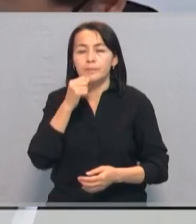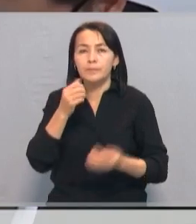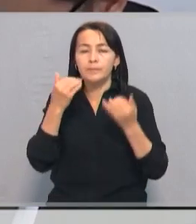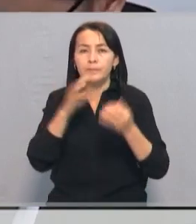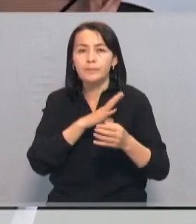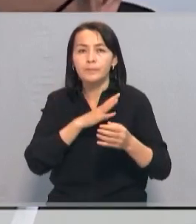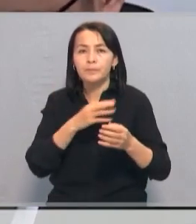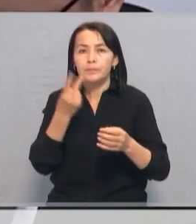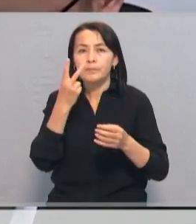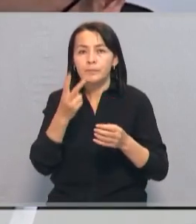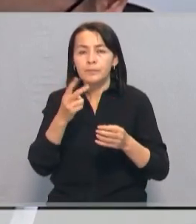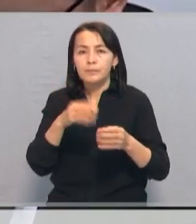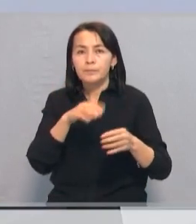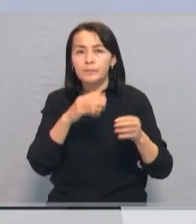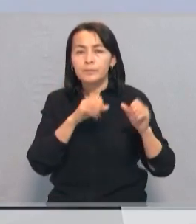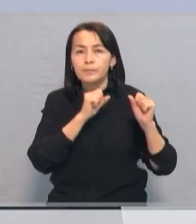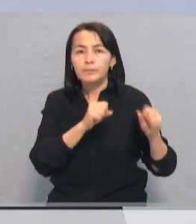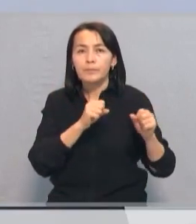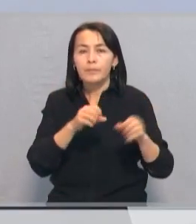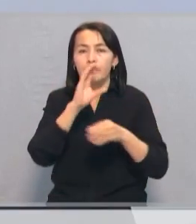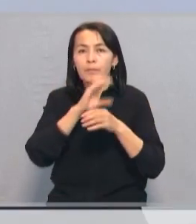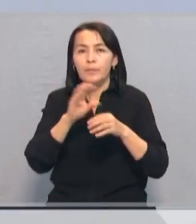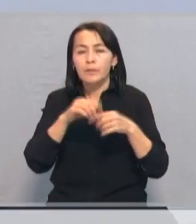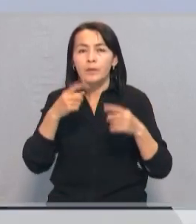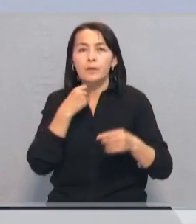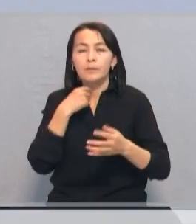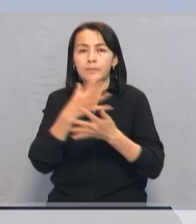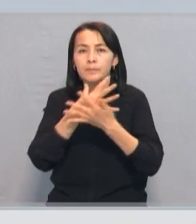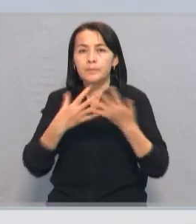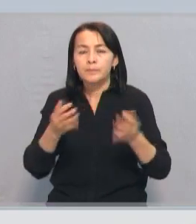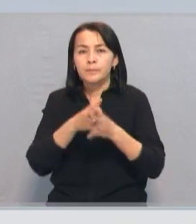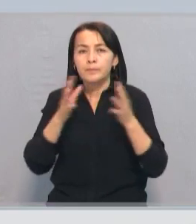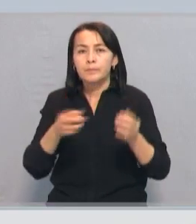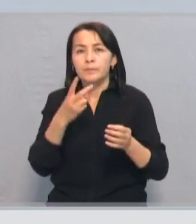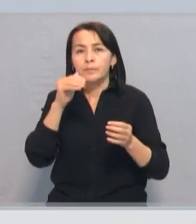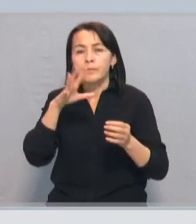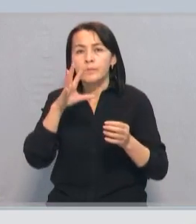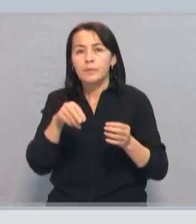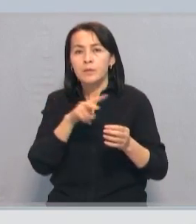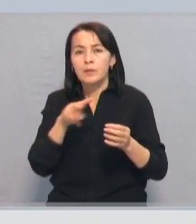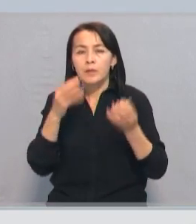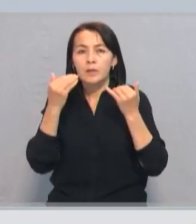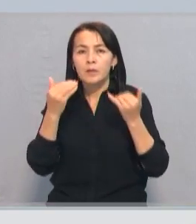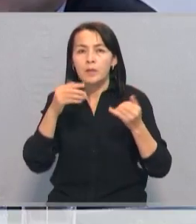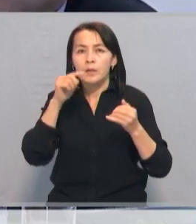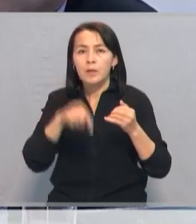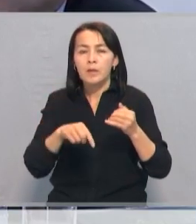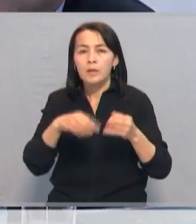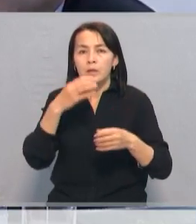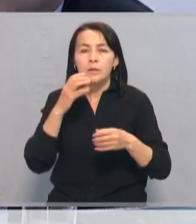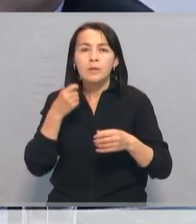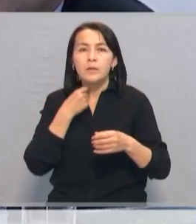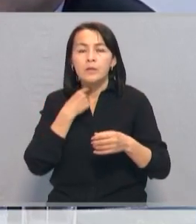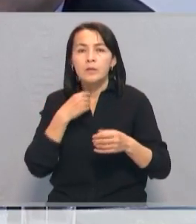было обнаружено 2 подземных склада по производству нелегальной алкогольной продукции объемом 2500 литров. Этиловый спирт